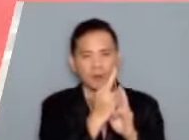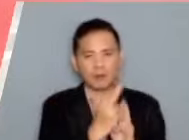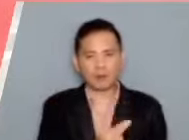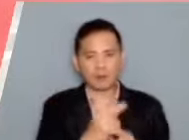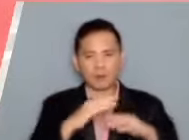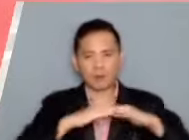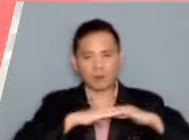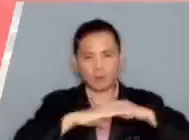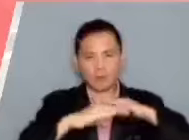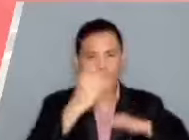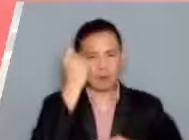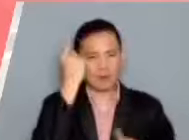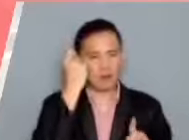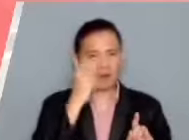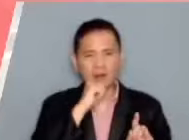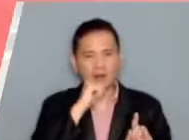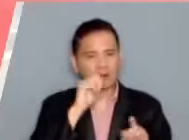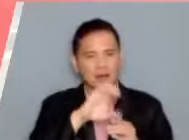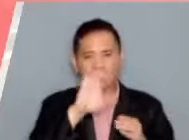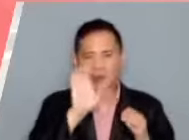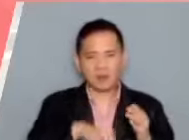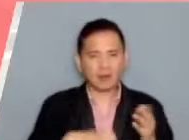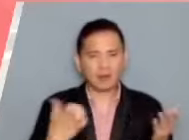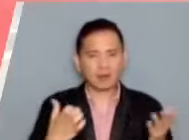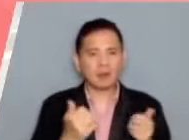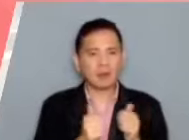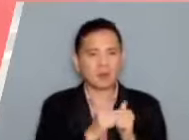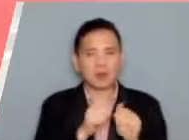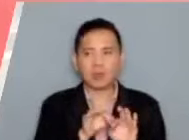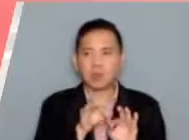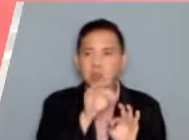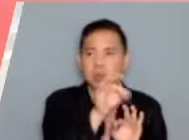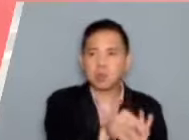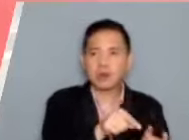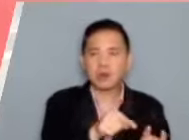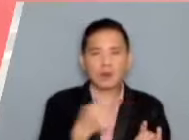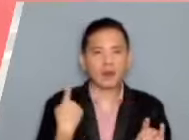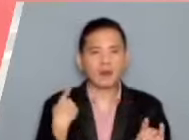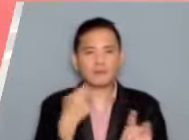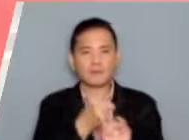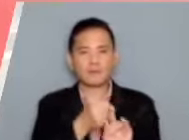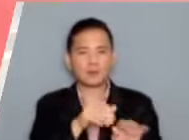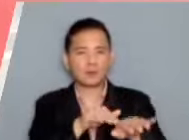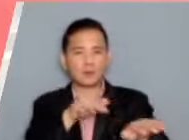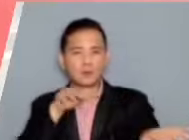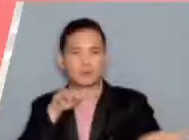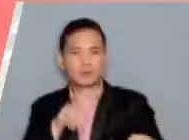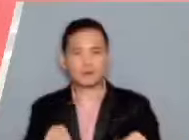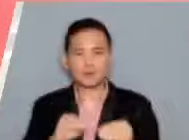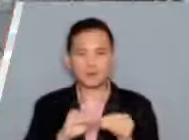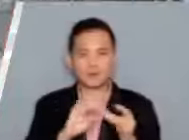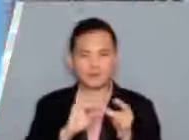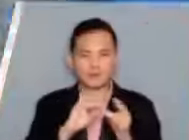ito ng mabigat na trapiko ang mga nakatiwangwang na proyekto. May unang balita si Salima Refran.